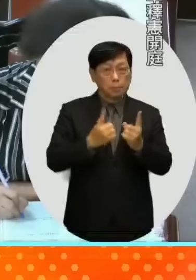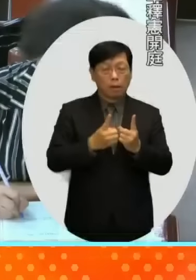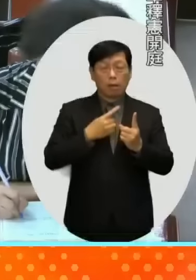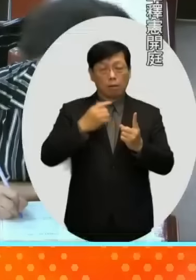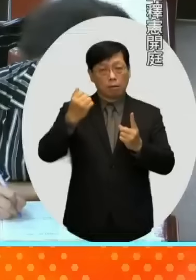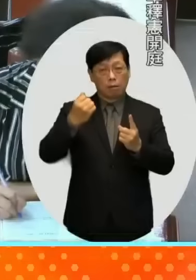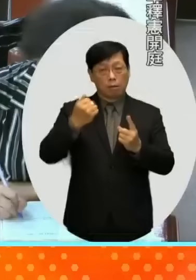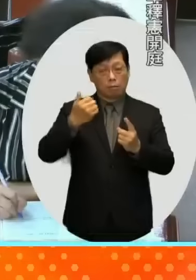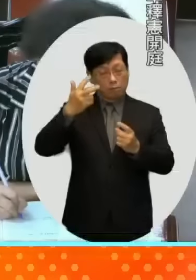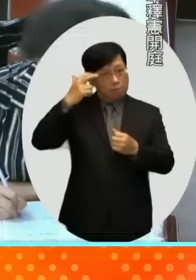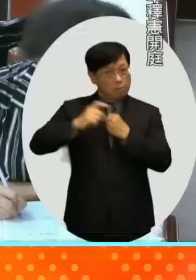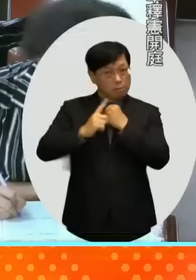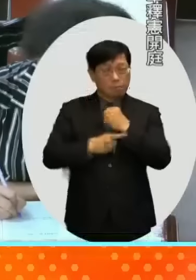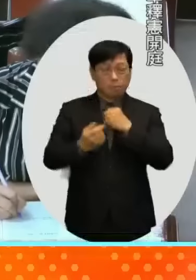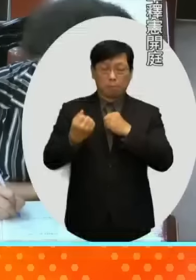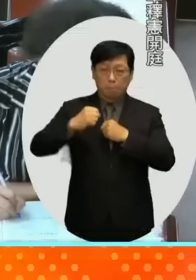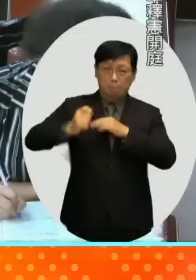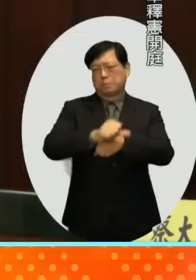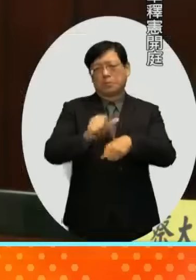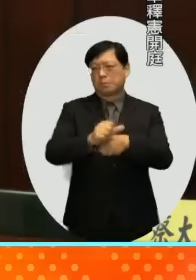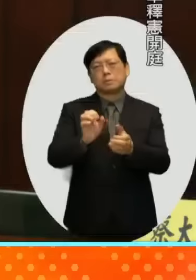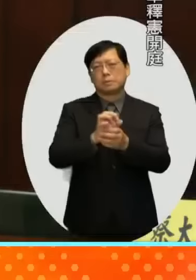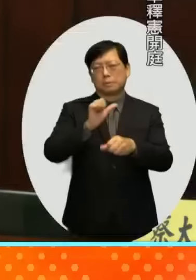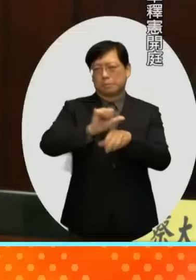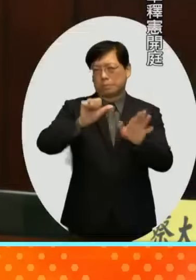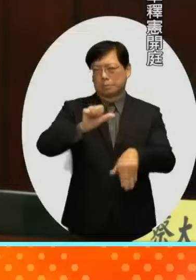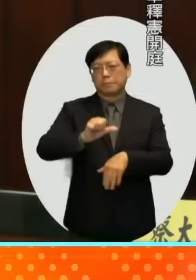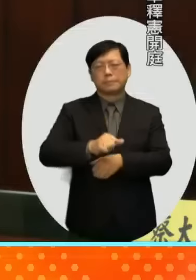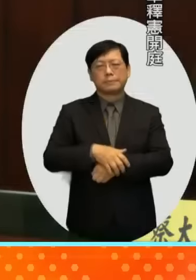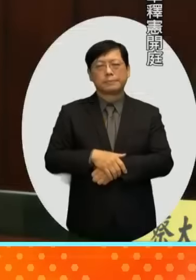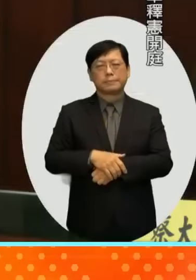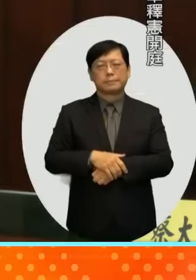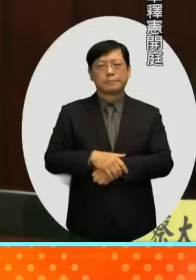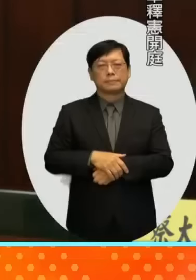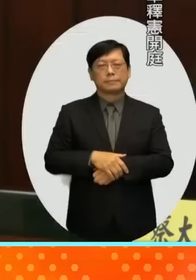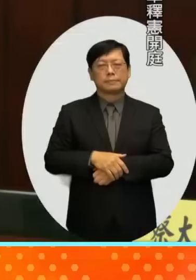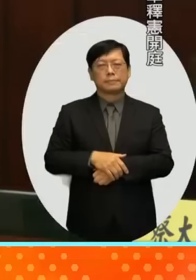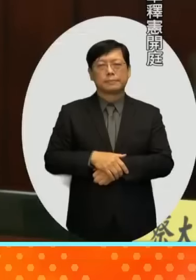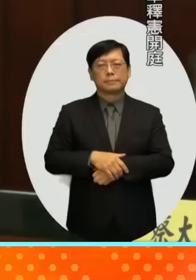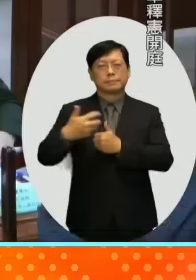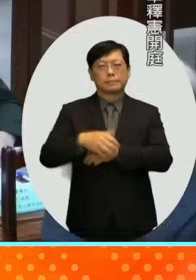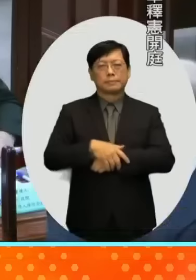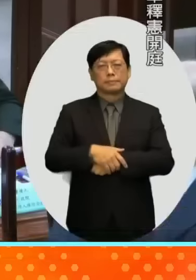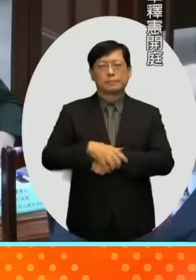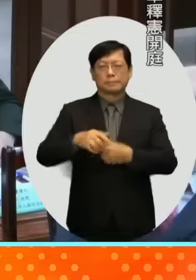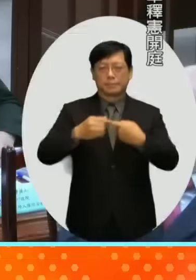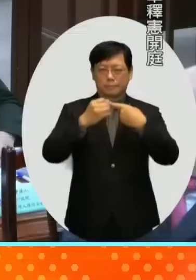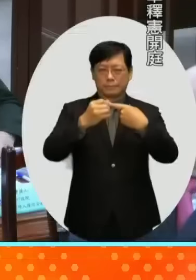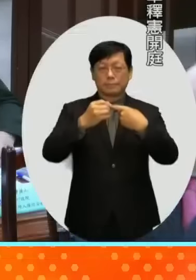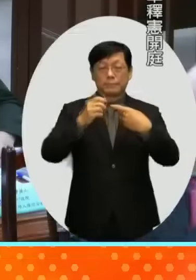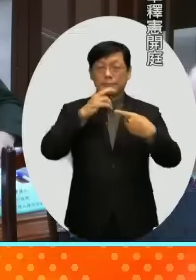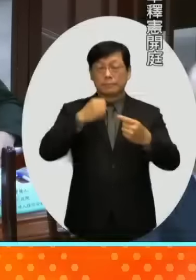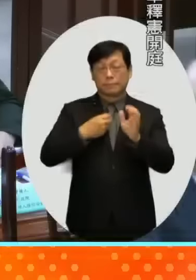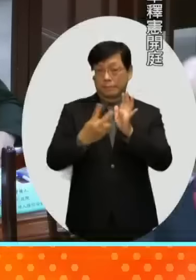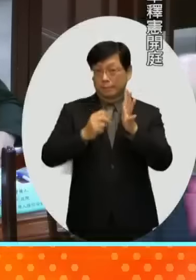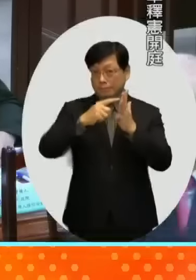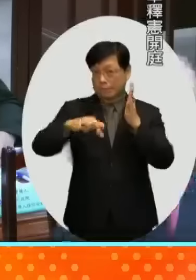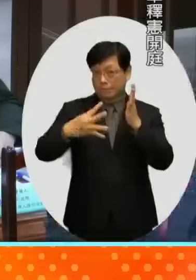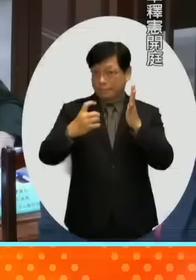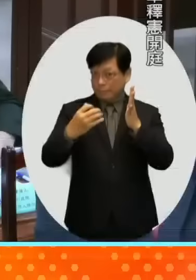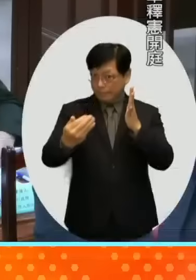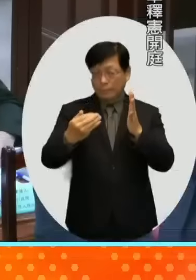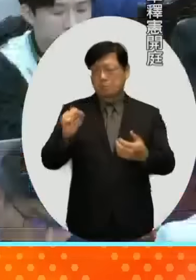野党到底打算怎么办？你们就接受吗？那如果接受的话，就只会有一种结果，就是以后赖清德每一次都这样跟你